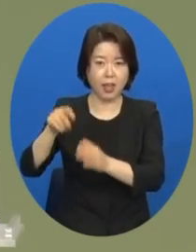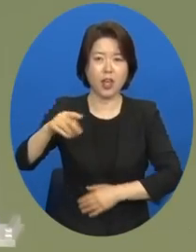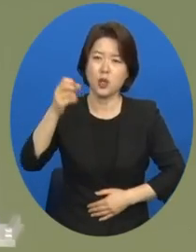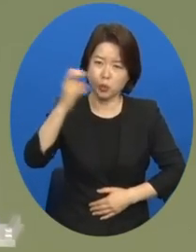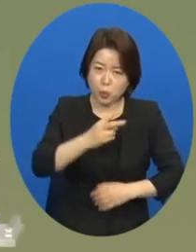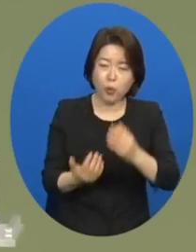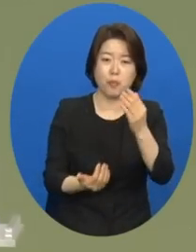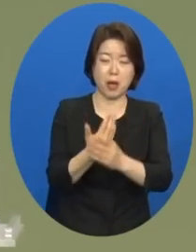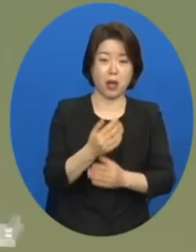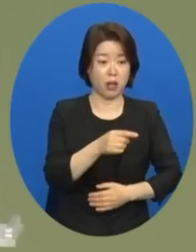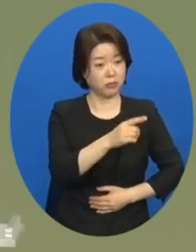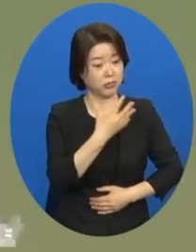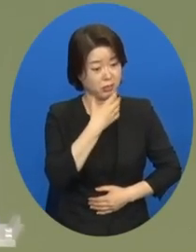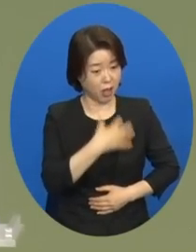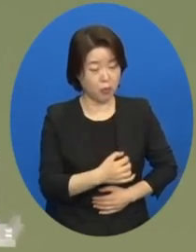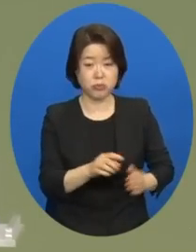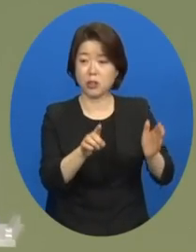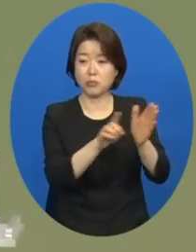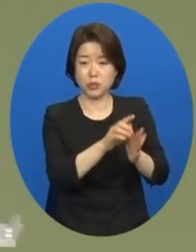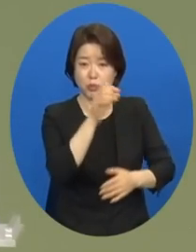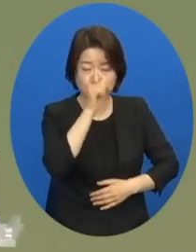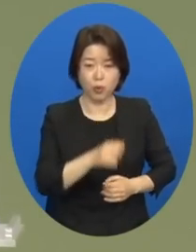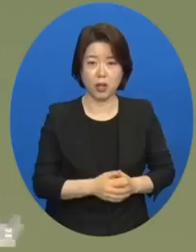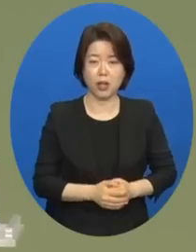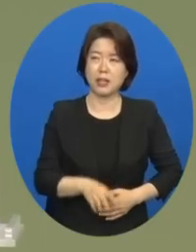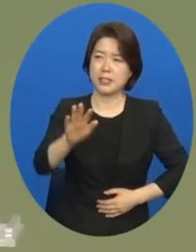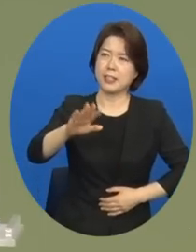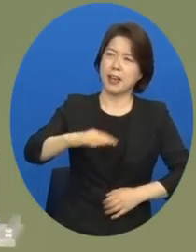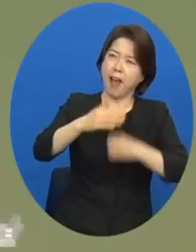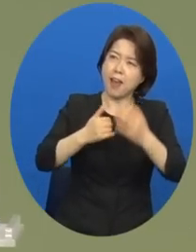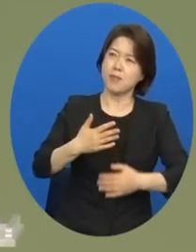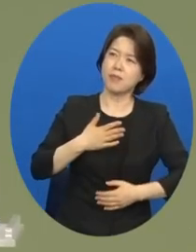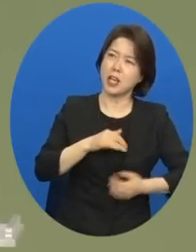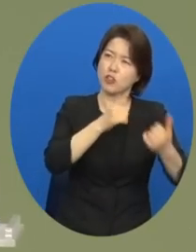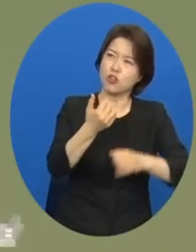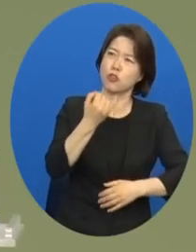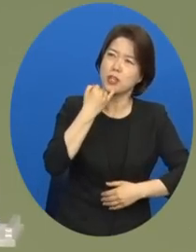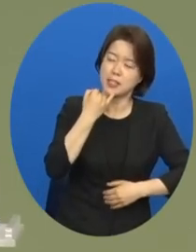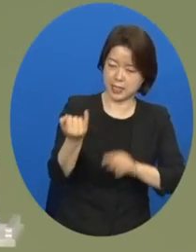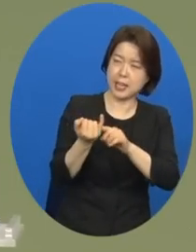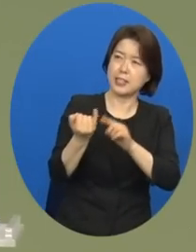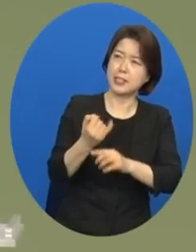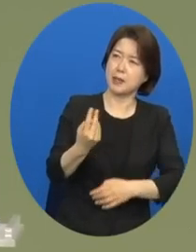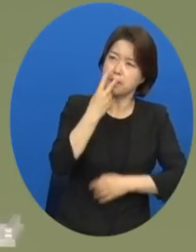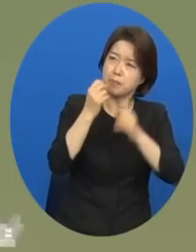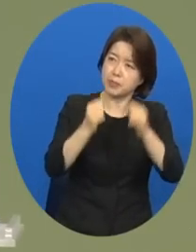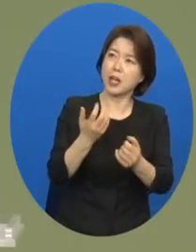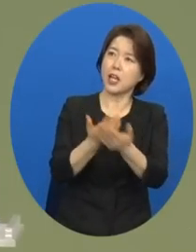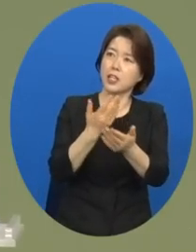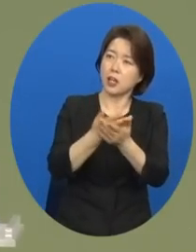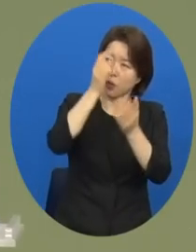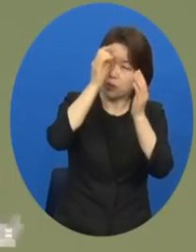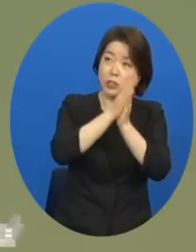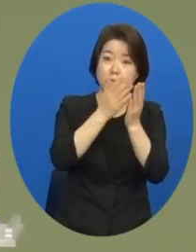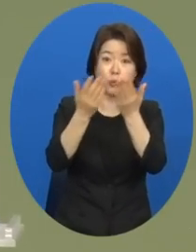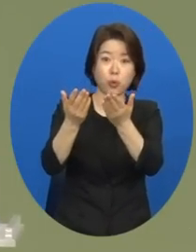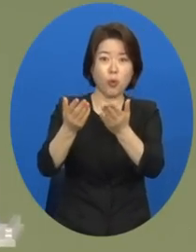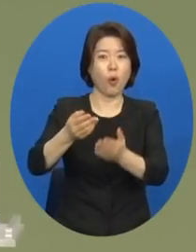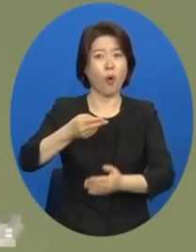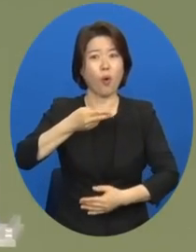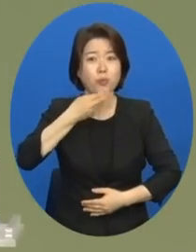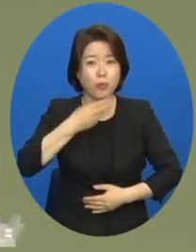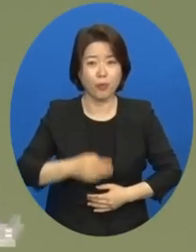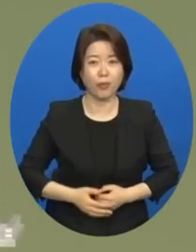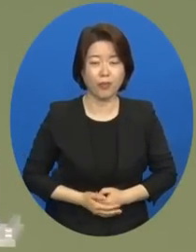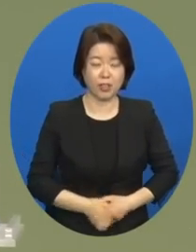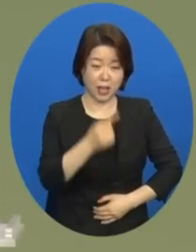좋을 땐데도 이때도 하나님 내가 죽어도 싸우는 살려주세요 그때도 기도하지 않더라고요 즉 두